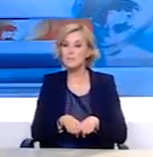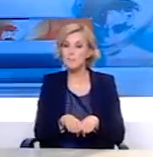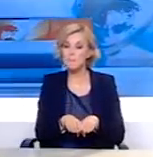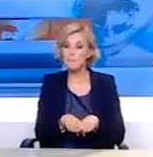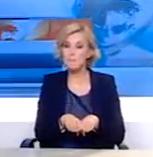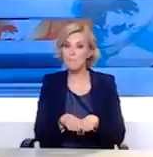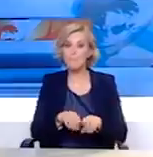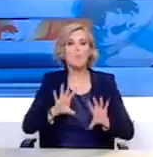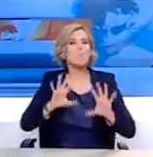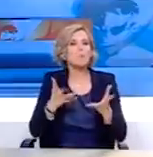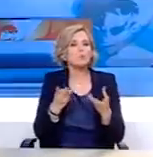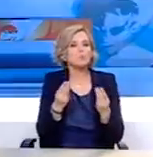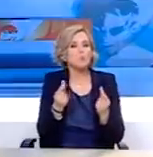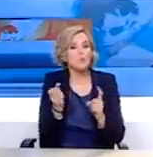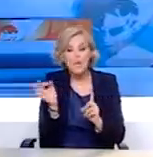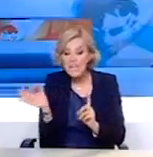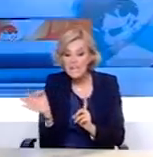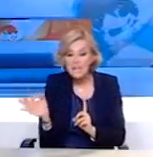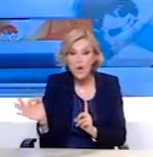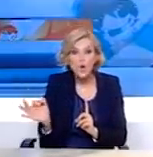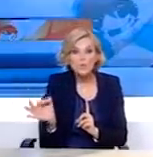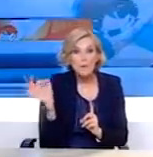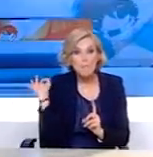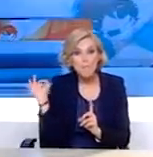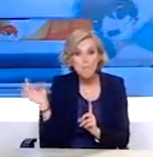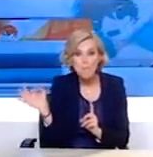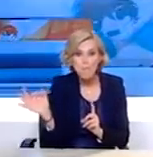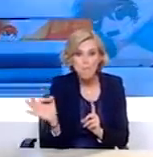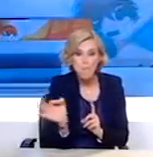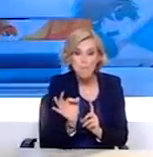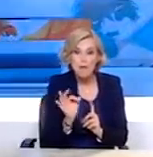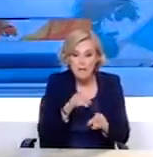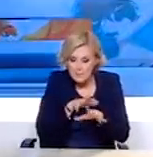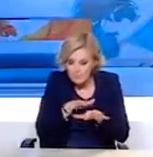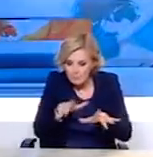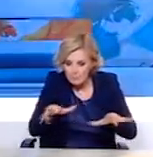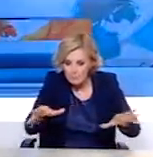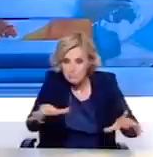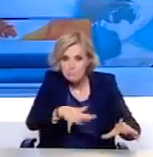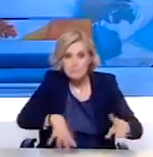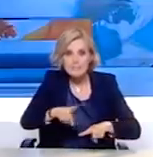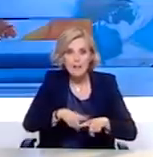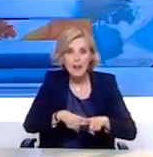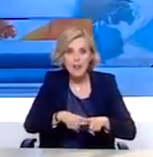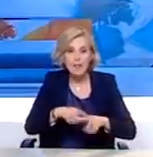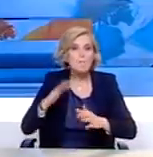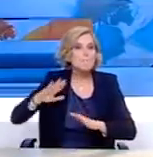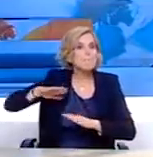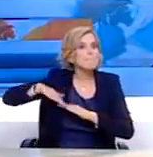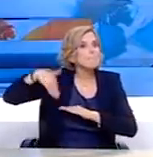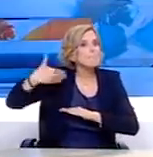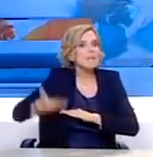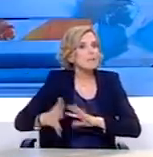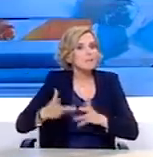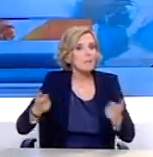το πόσο ιός έχει εξαπλωθεί στη χώρα και ποια είναι τα επόμενα βήματα,